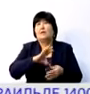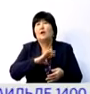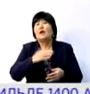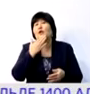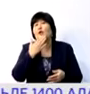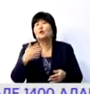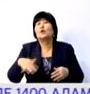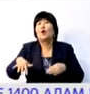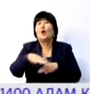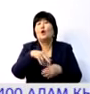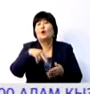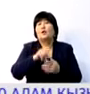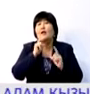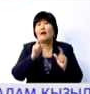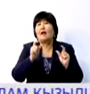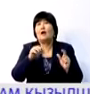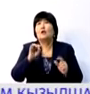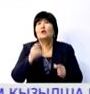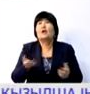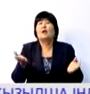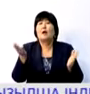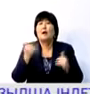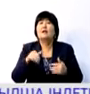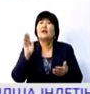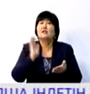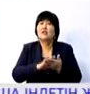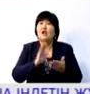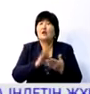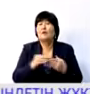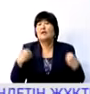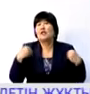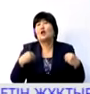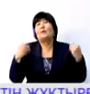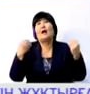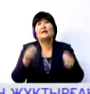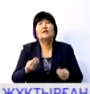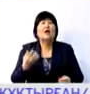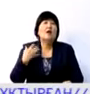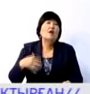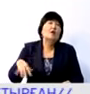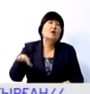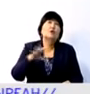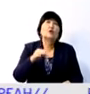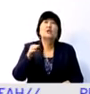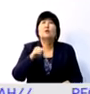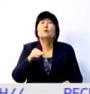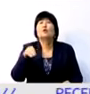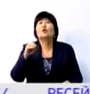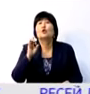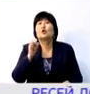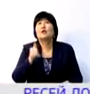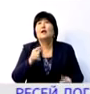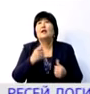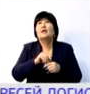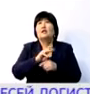соңында көрермендер айқайлап Жүргеновті сахнаға қайтадан шақырып, сол жерде шапанын кигізді. Сыр өңірінің тумасы Темірбек Жүргеновтің есімі